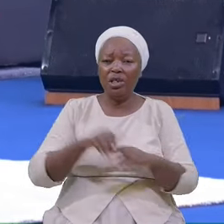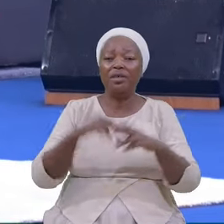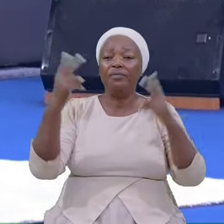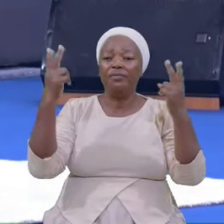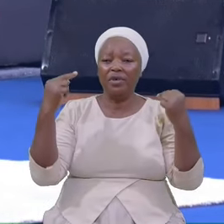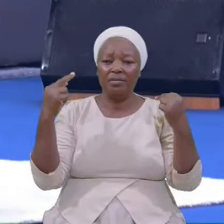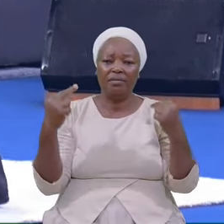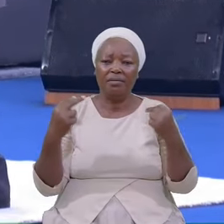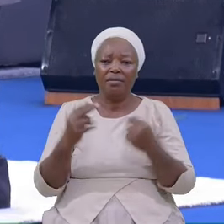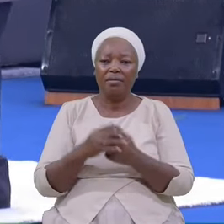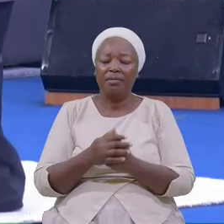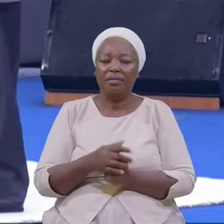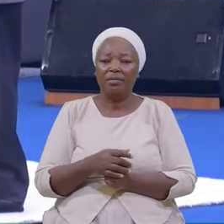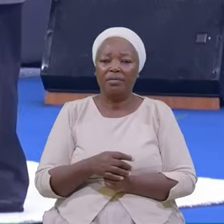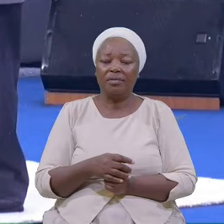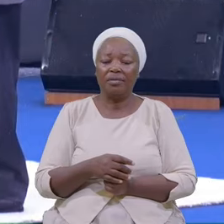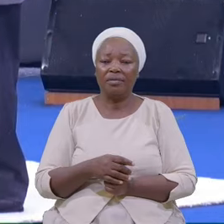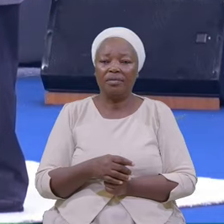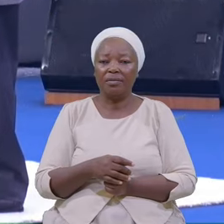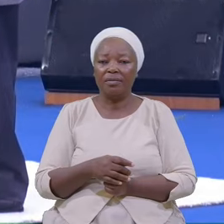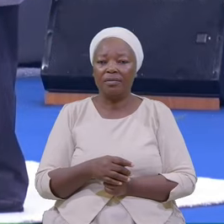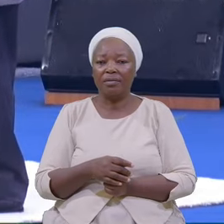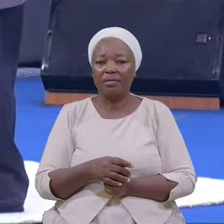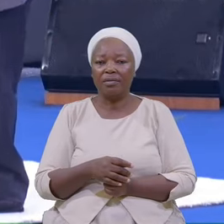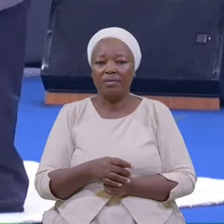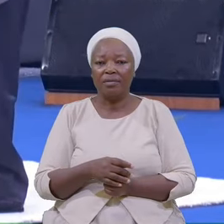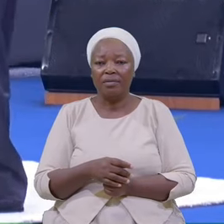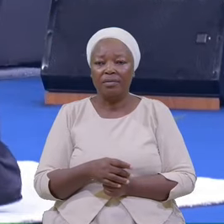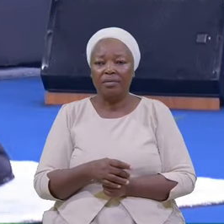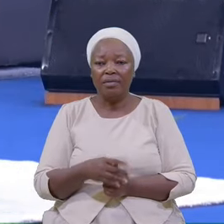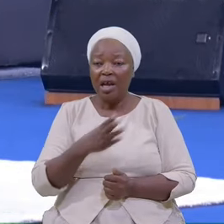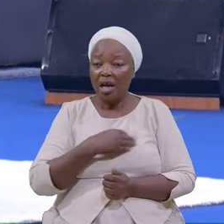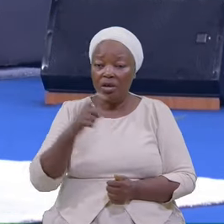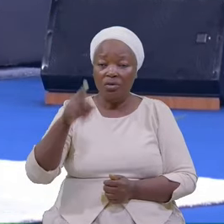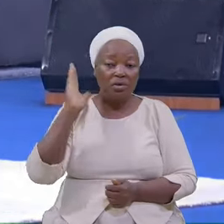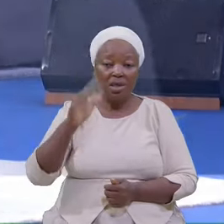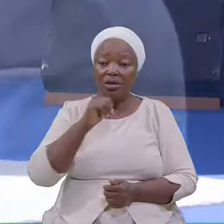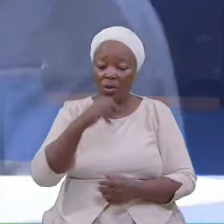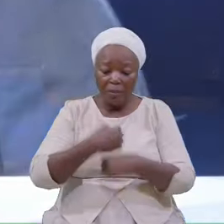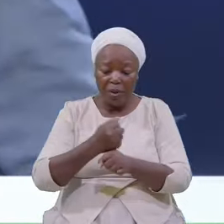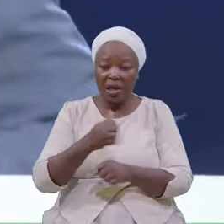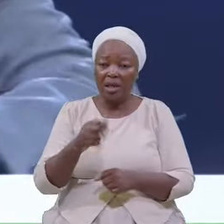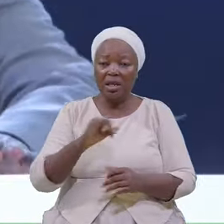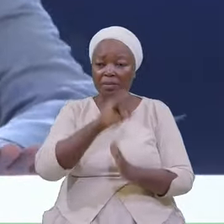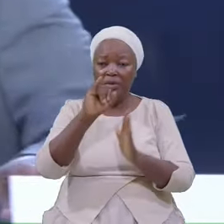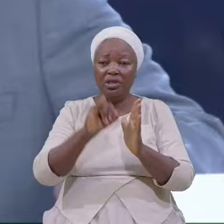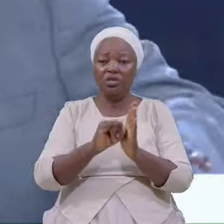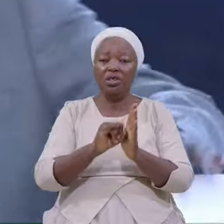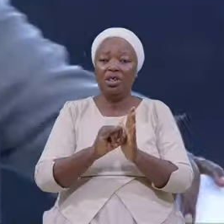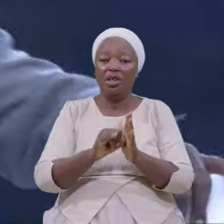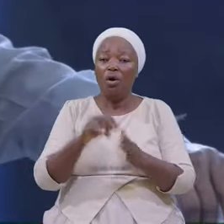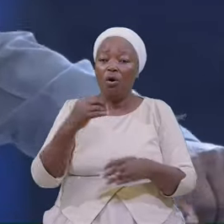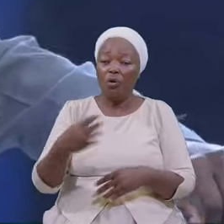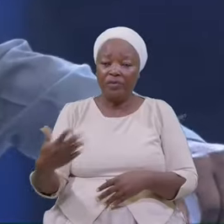te justifier, mais elle peut te condamner parce que tu mentionnes le Seigneur en vain. tu ne feras pas une